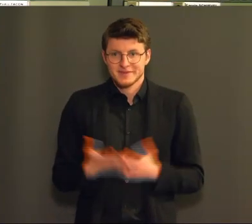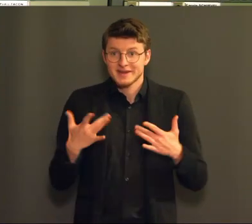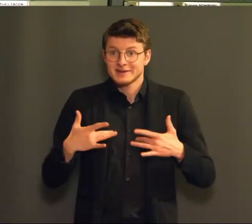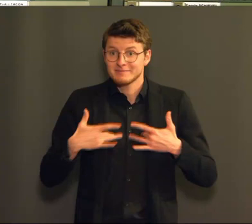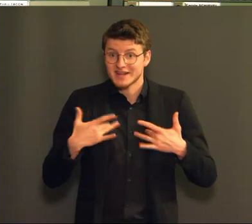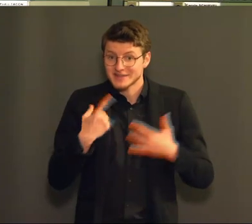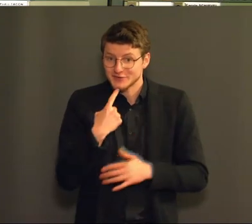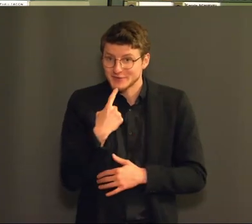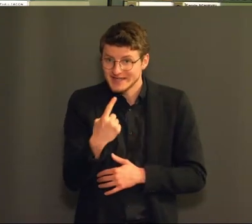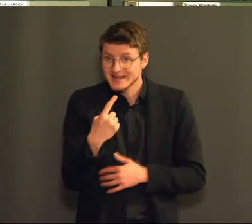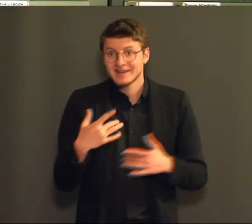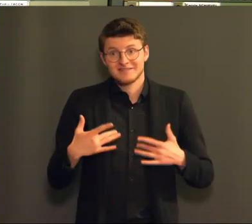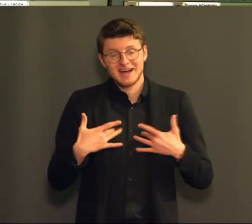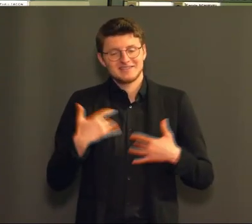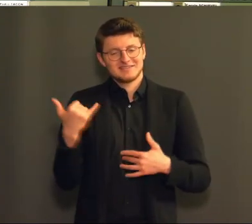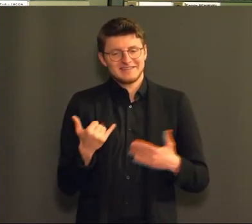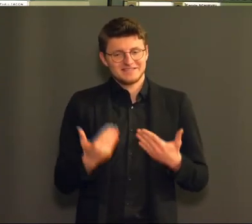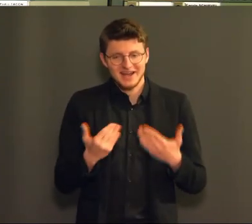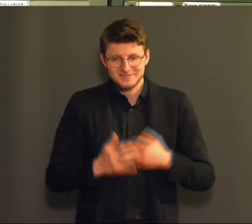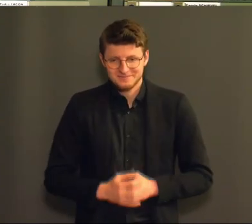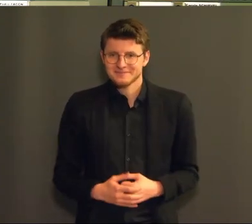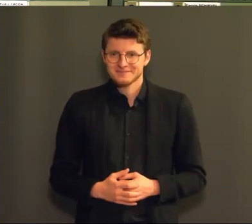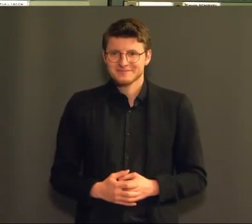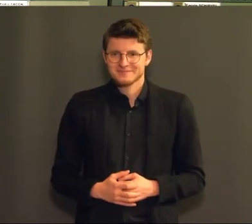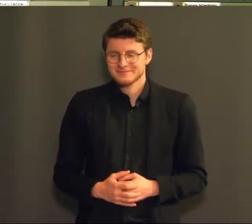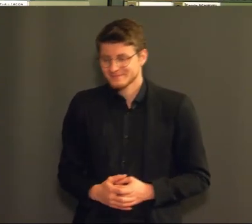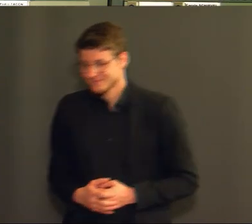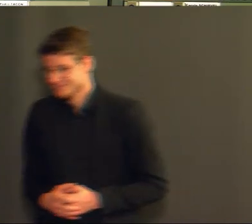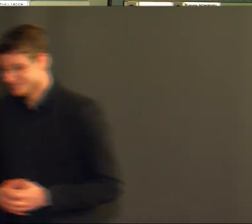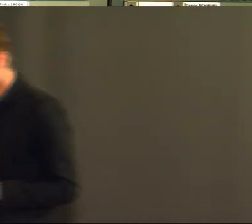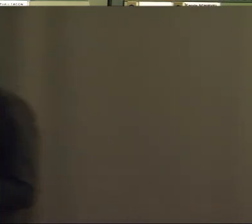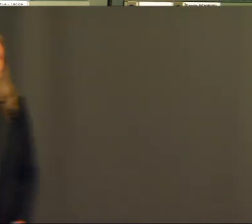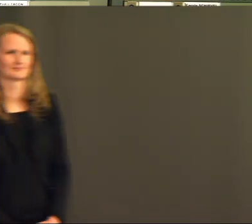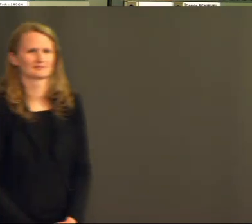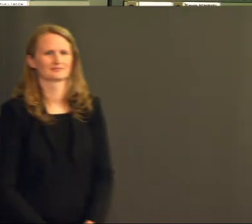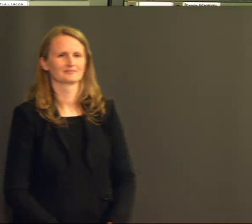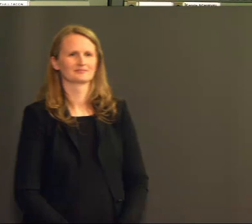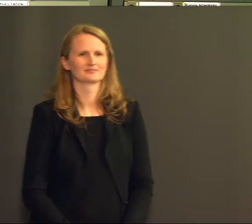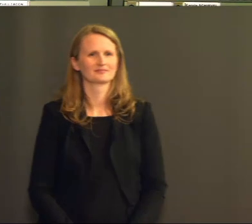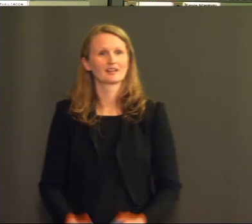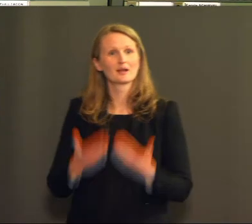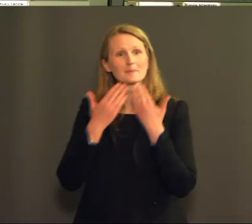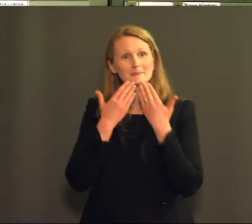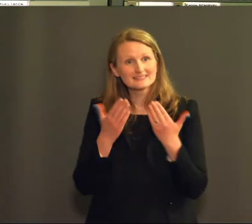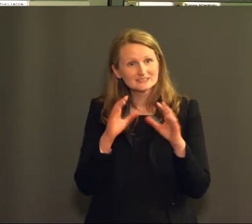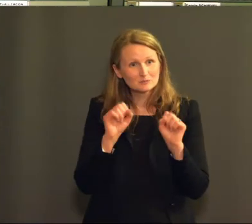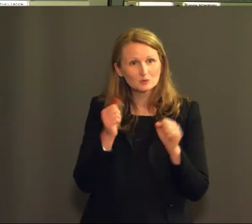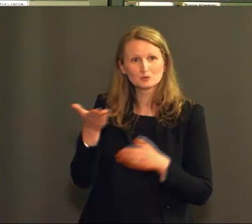vrijdag. Donc, merci beaucoup à nos différents intervenants aujourd'hui. Merci à vous